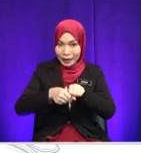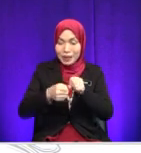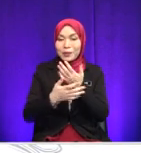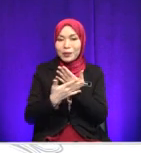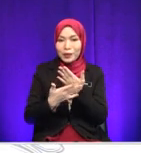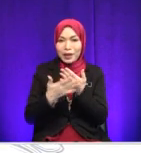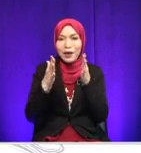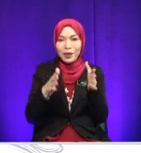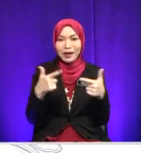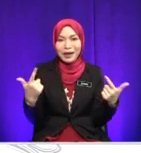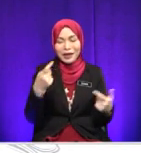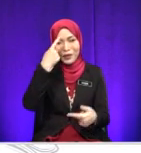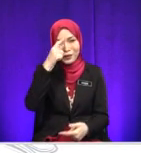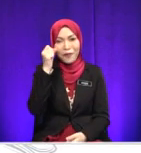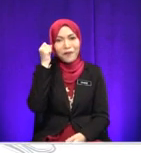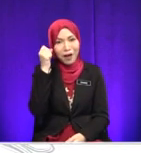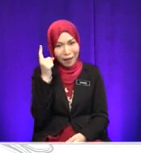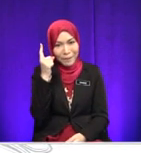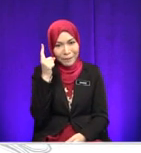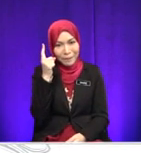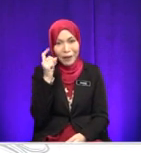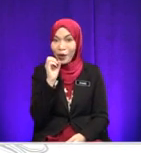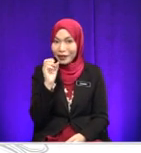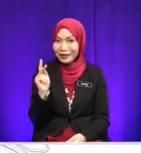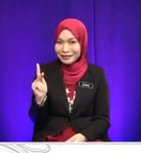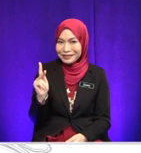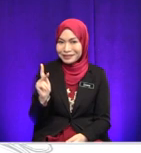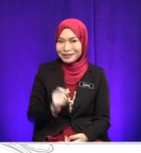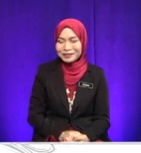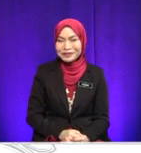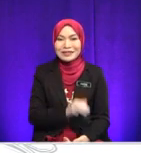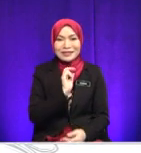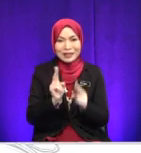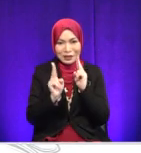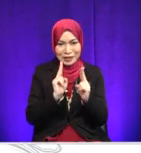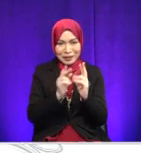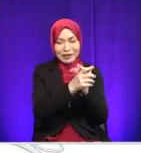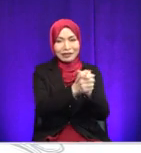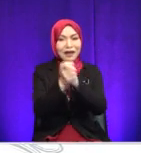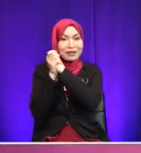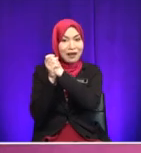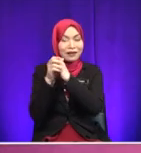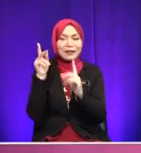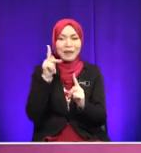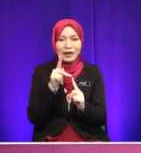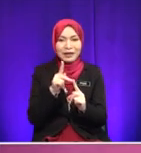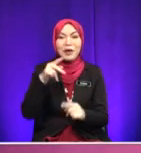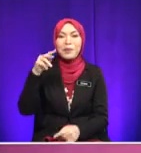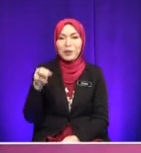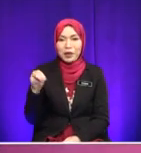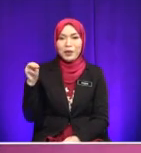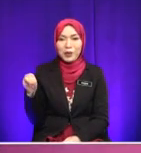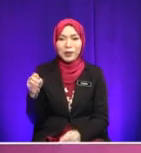menarik untuk didengari. Jadi apapun tahniah kepada Pemuda Harapan Bangsa SMK Seri Mulia kerana telah membuat